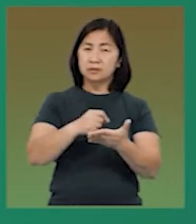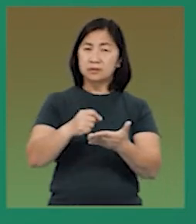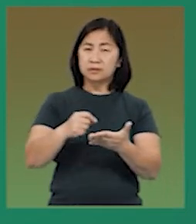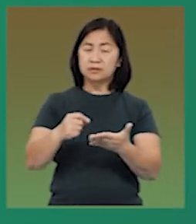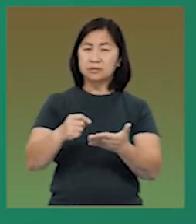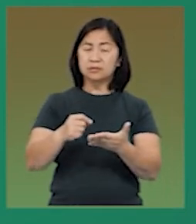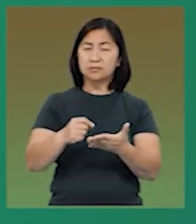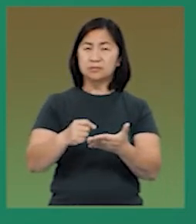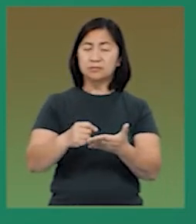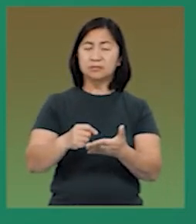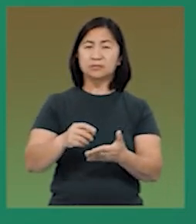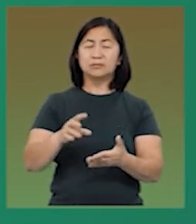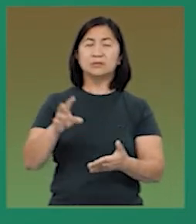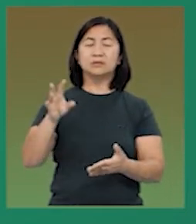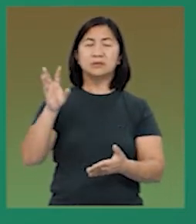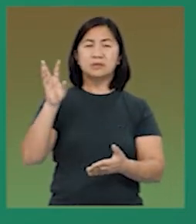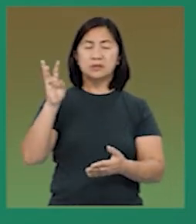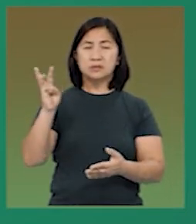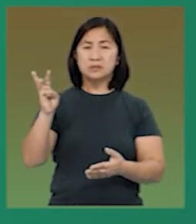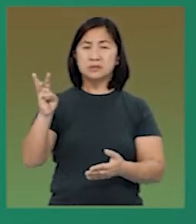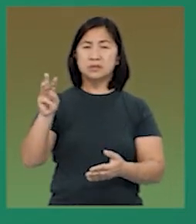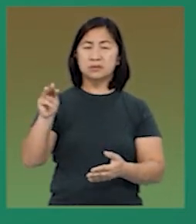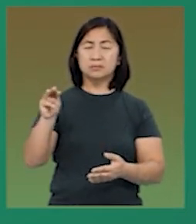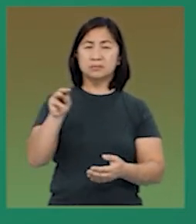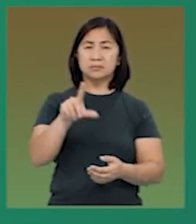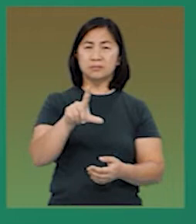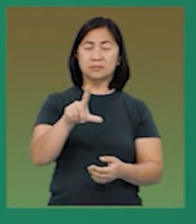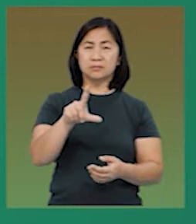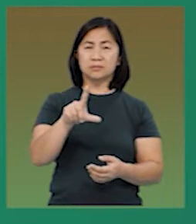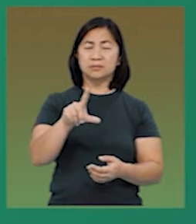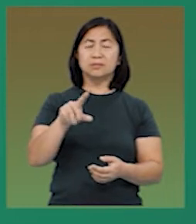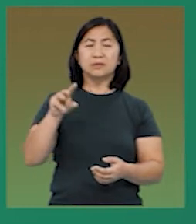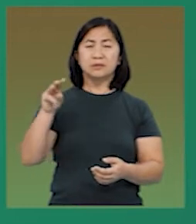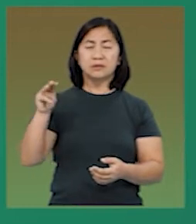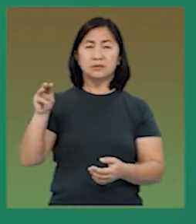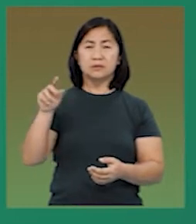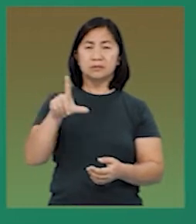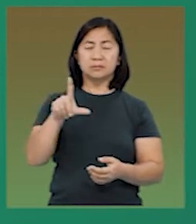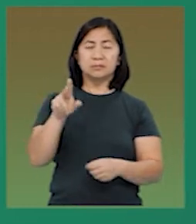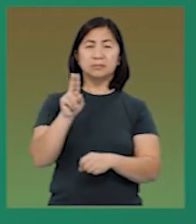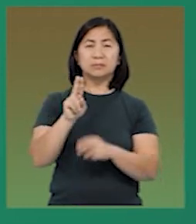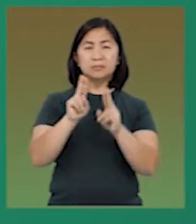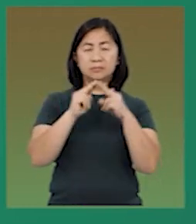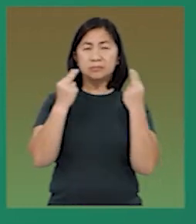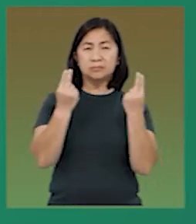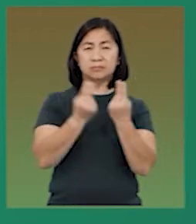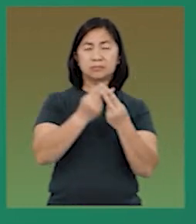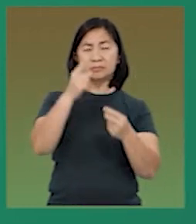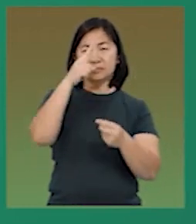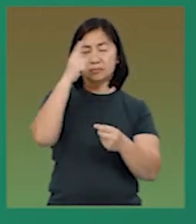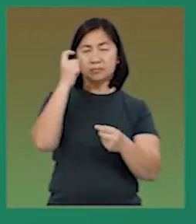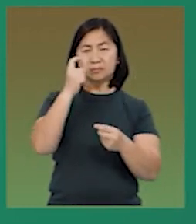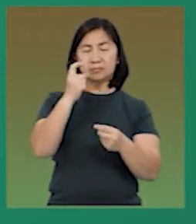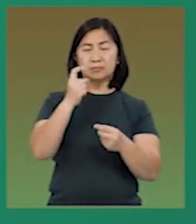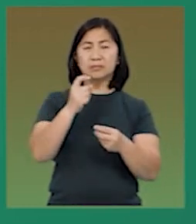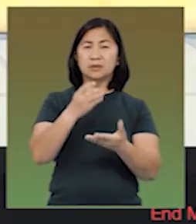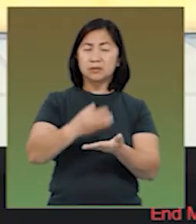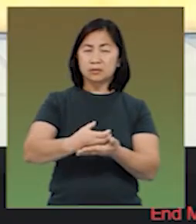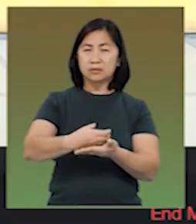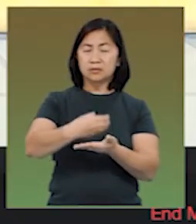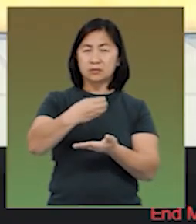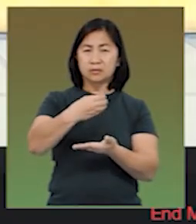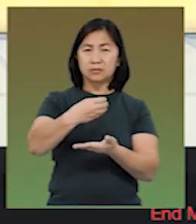Ang nakasulat po ay 60 milliliters. Milliliters po ang ginamit na unit dahil